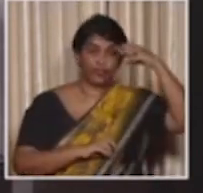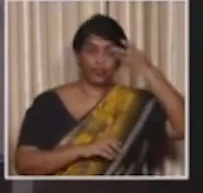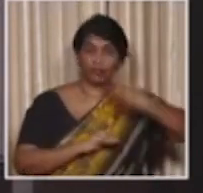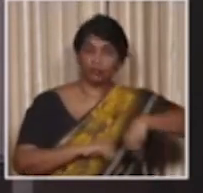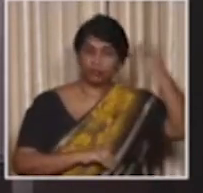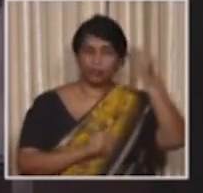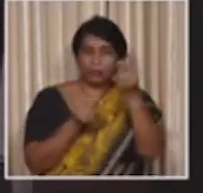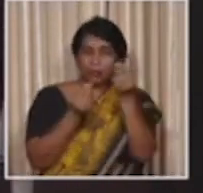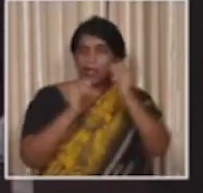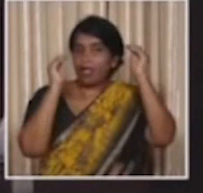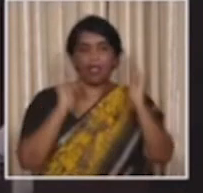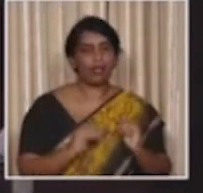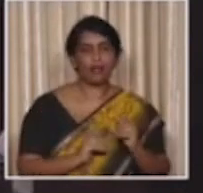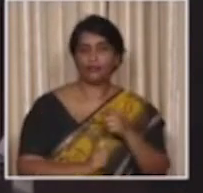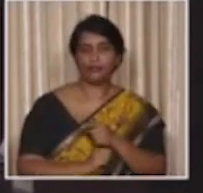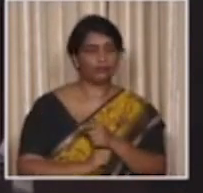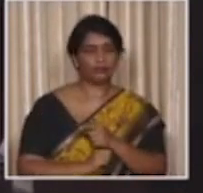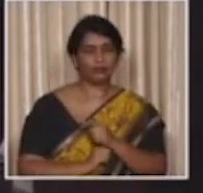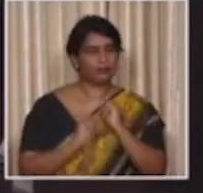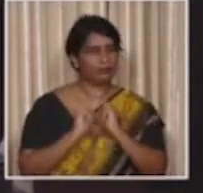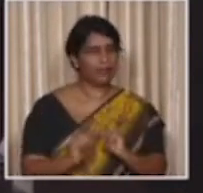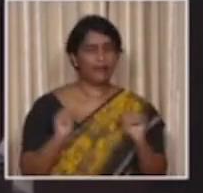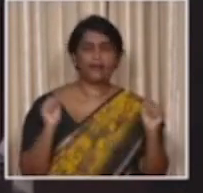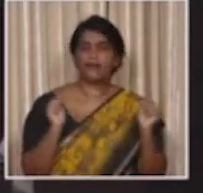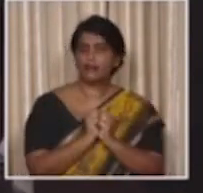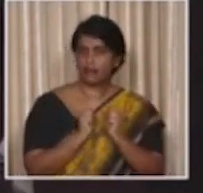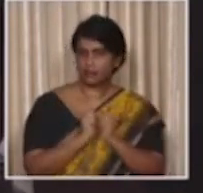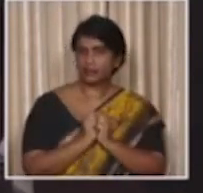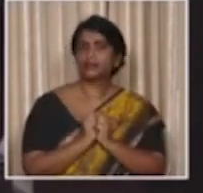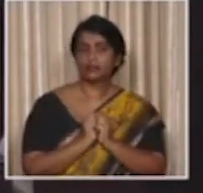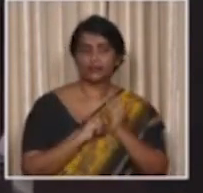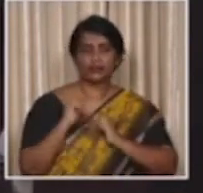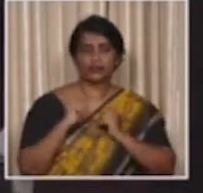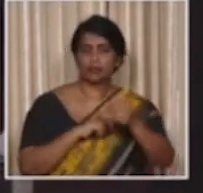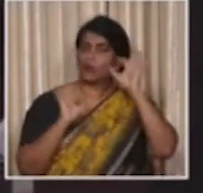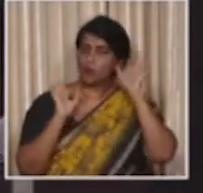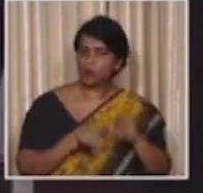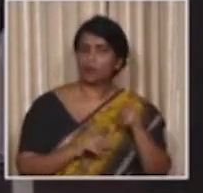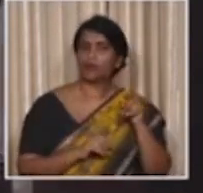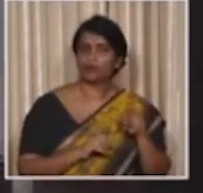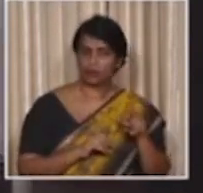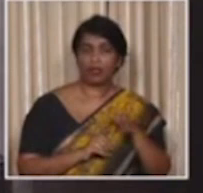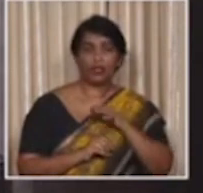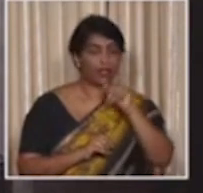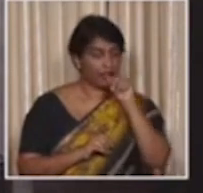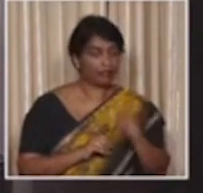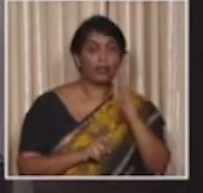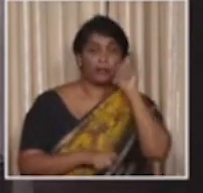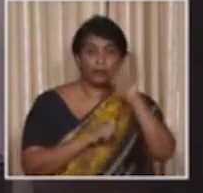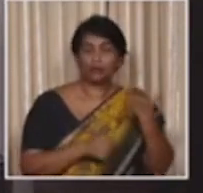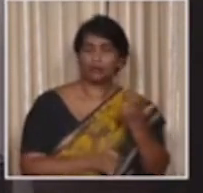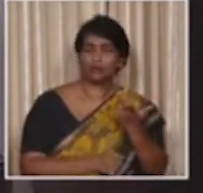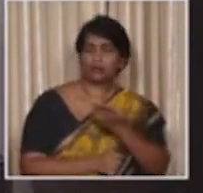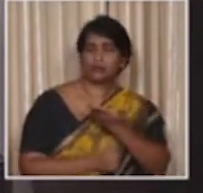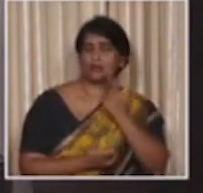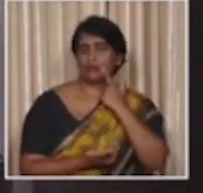කරලා සොච්චමකින් අඩු කරන ඒ පහත් නින්දිත ප්‍රතිපත්තිය ක්‍රියාත්මක කරන්න නැතුව ඇත්ත වශයෙන්ම මිනිස්සුන්ට දරාගත